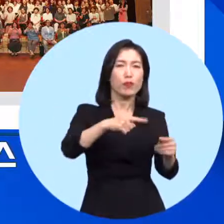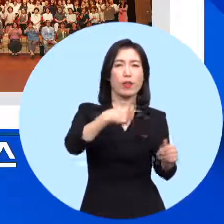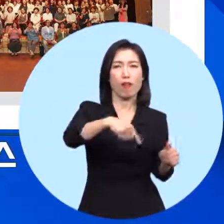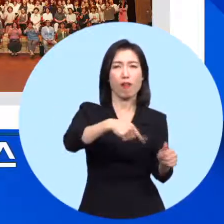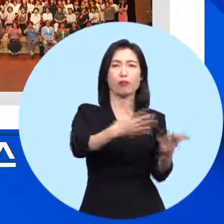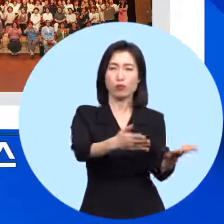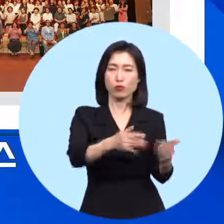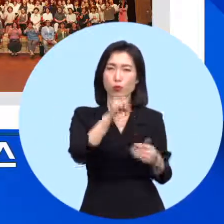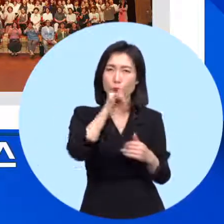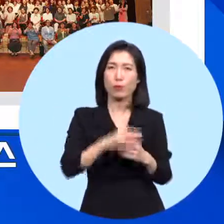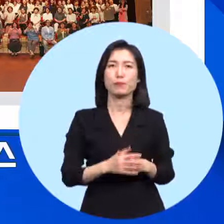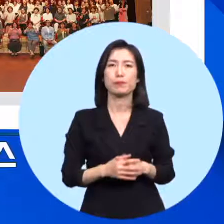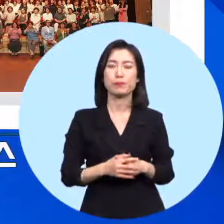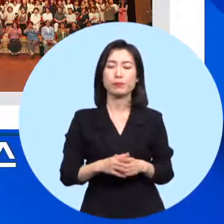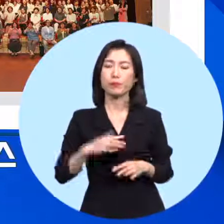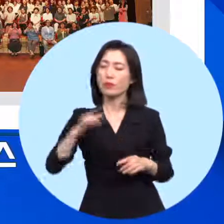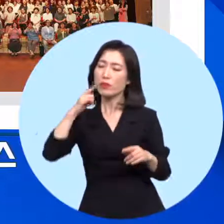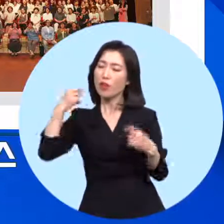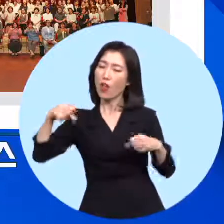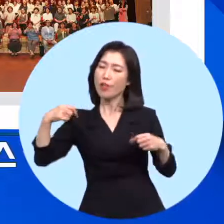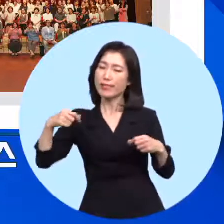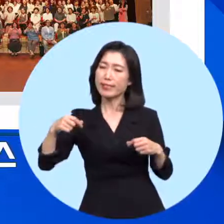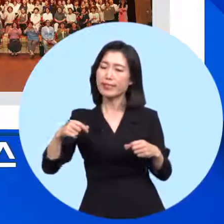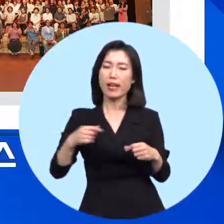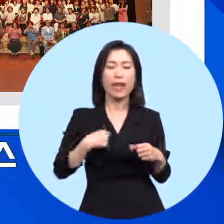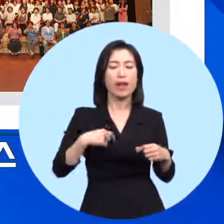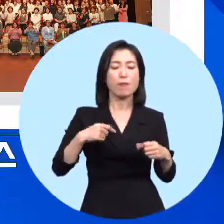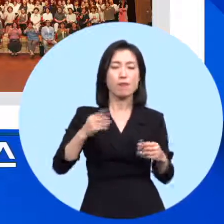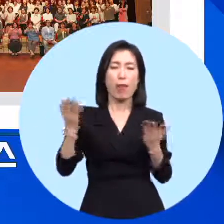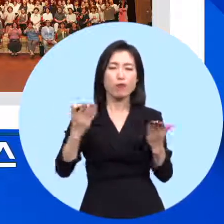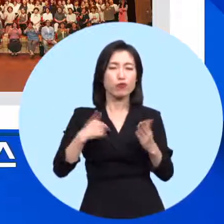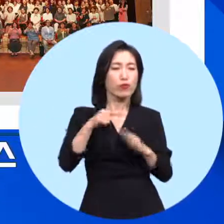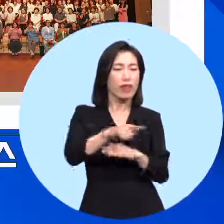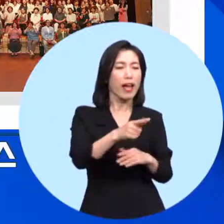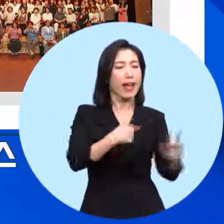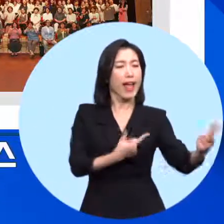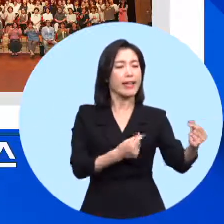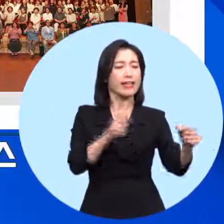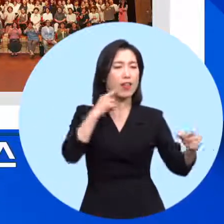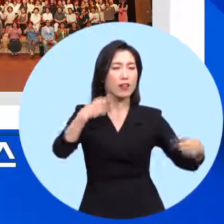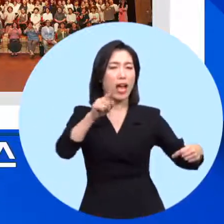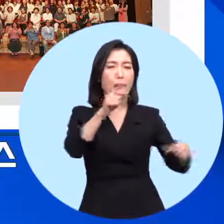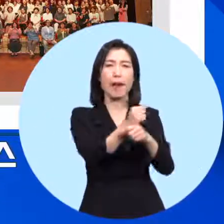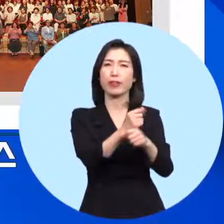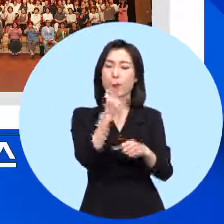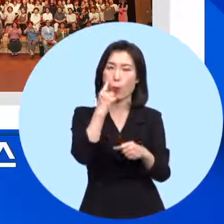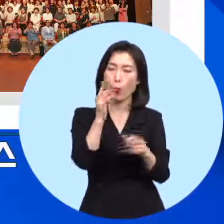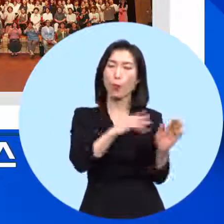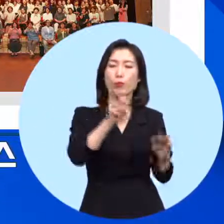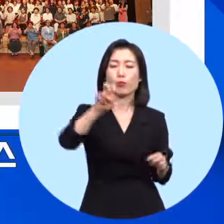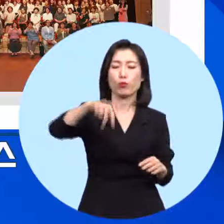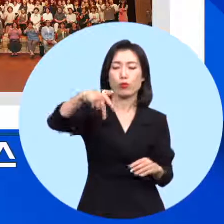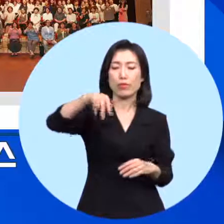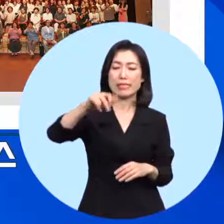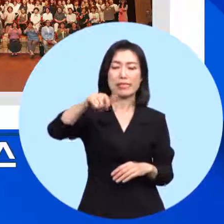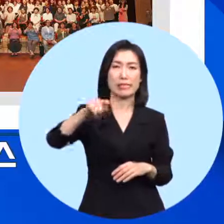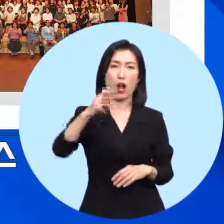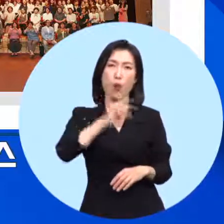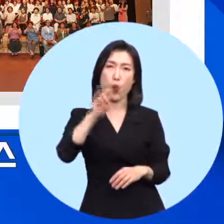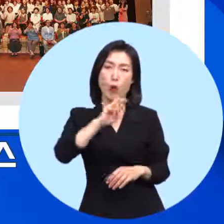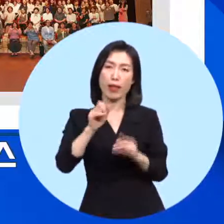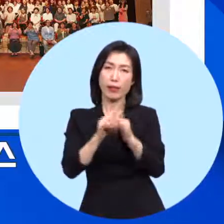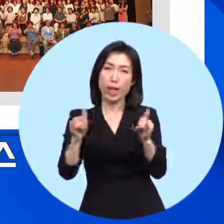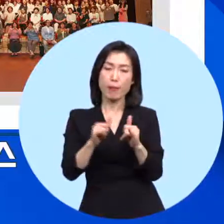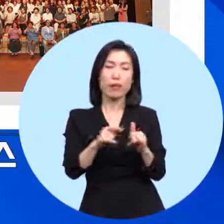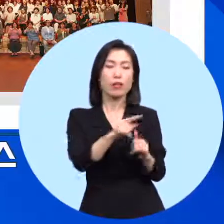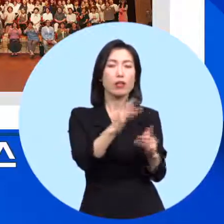진행하고 때로는 연극을 한 편을 만들어보는 이런 과정, 뮤지컬 배우가 음악 시간에 들어가서